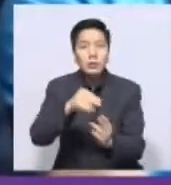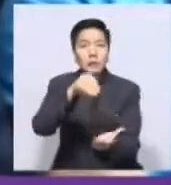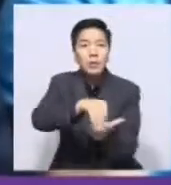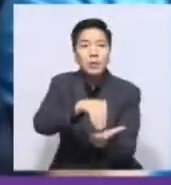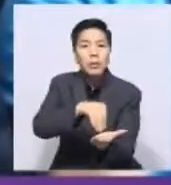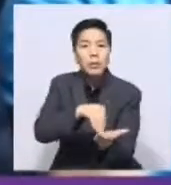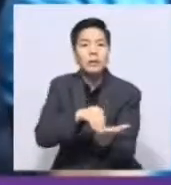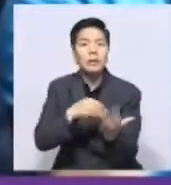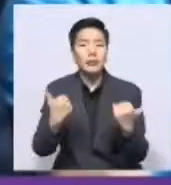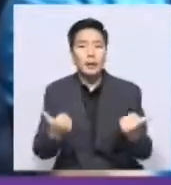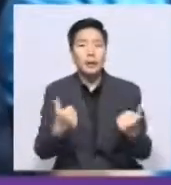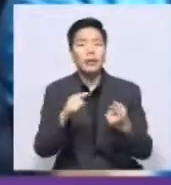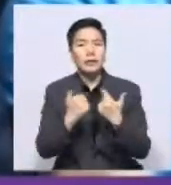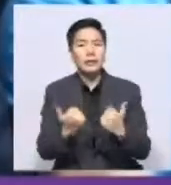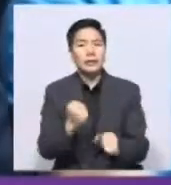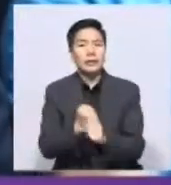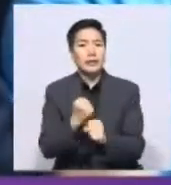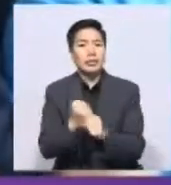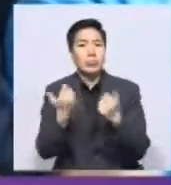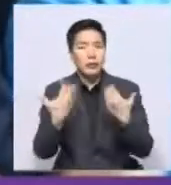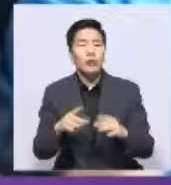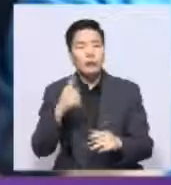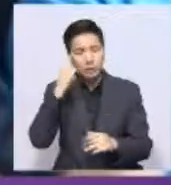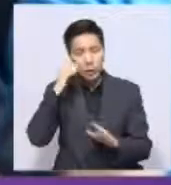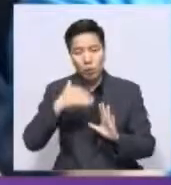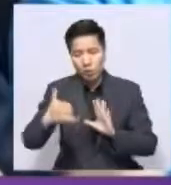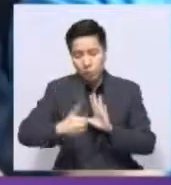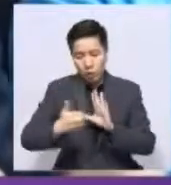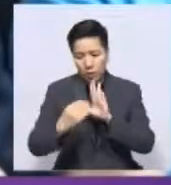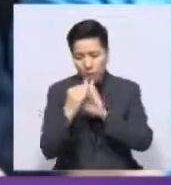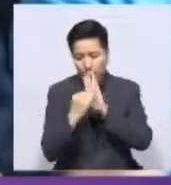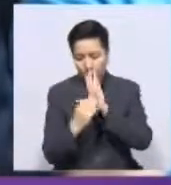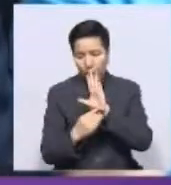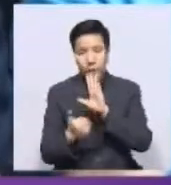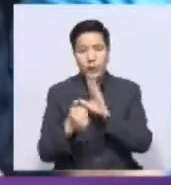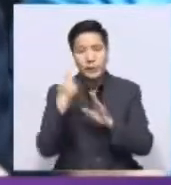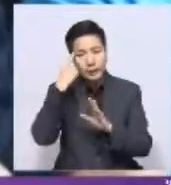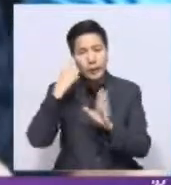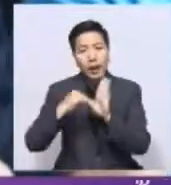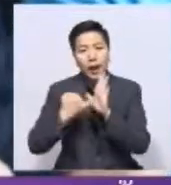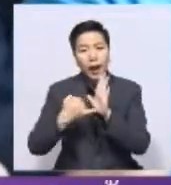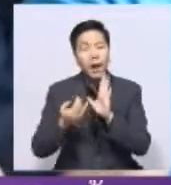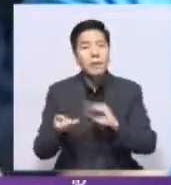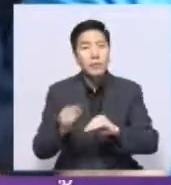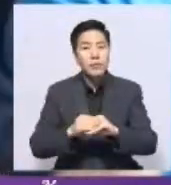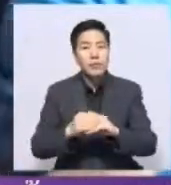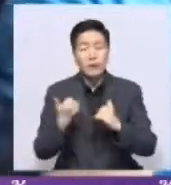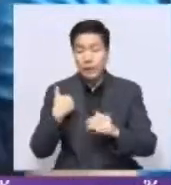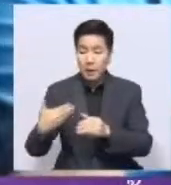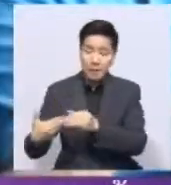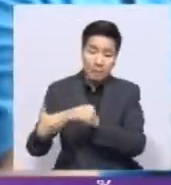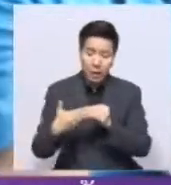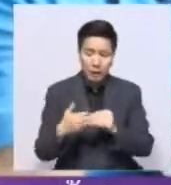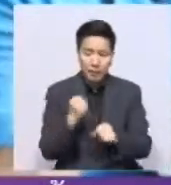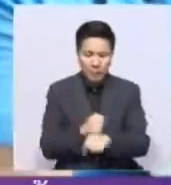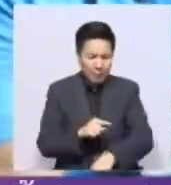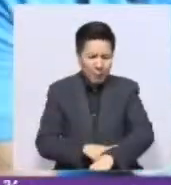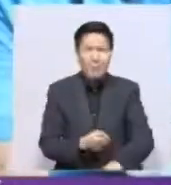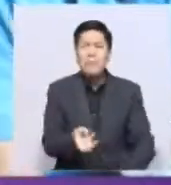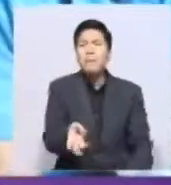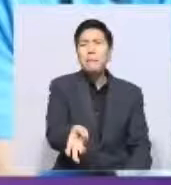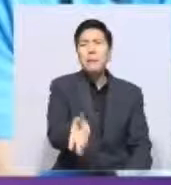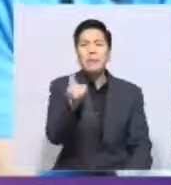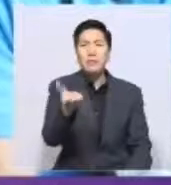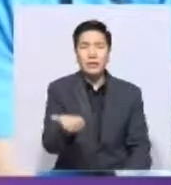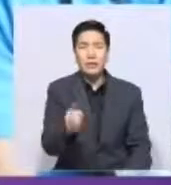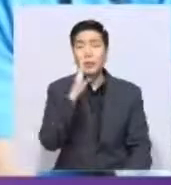ซึ่งก็เชื่อว่าน่าจะทำให้เราสามารถรองรับได้นะครับวันนี้ก็มาก็สะดวกมากก็นายจ้างพามาก็ใช้เวลาไม่นานนะครับ